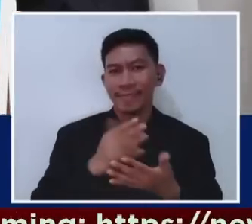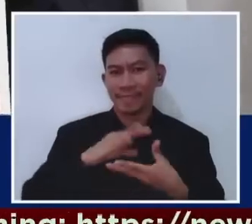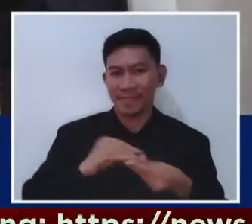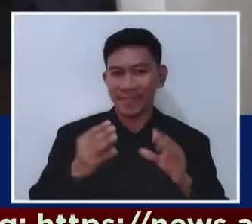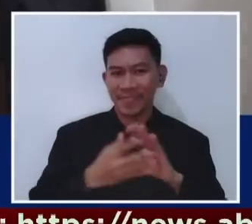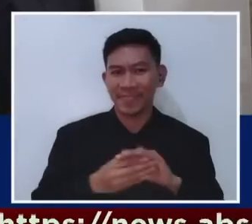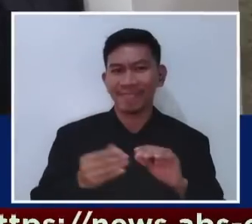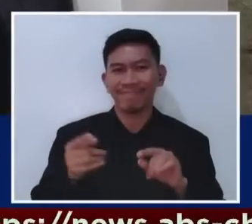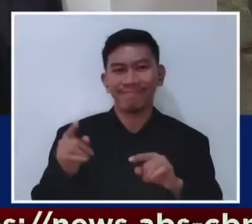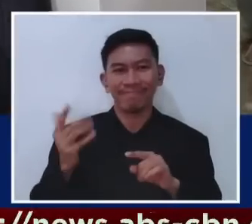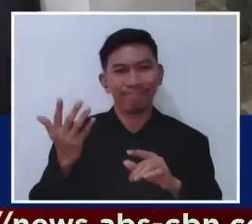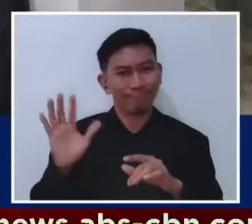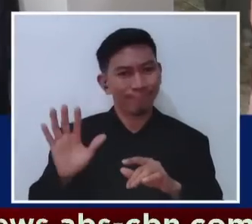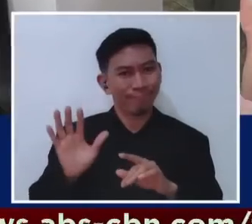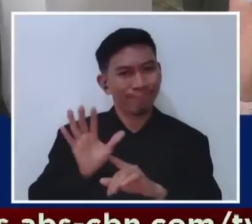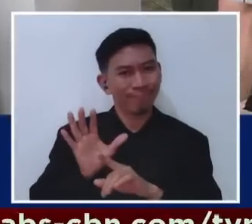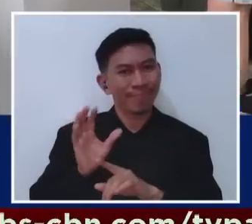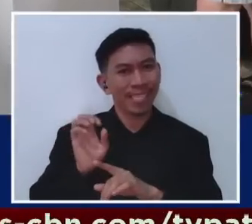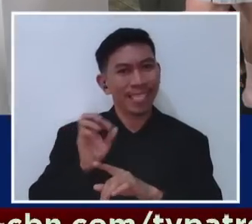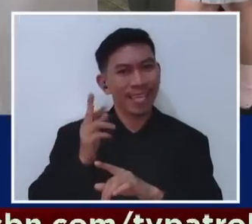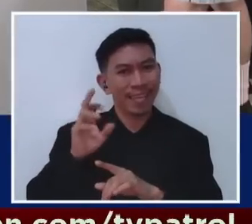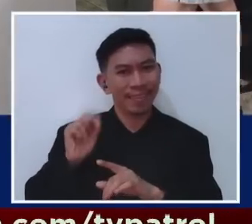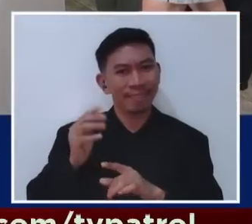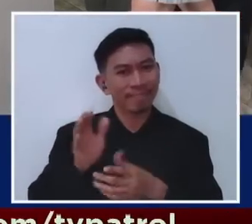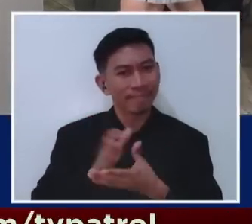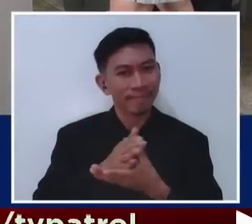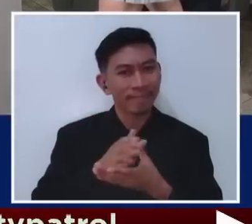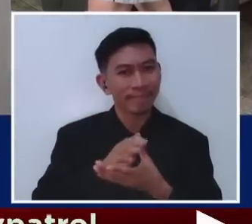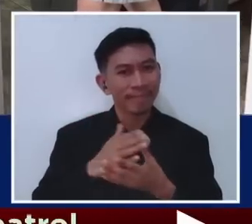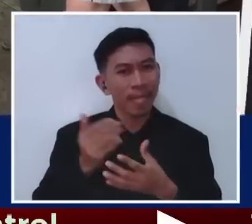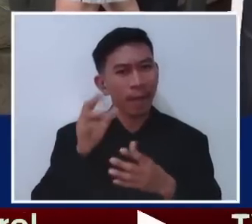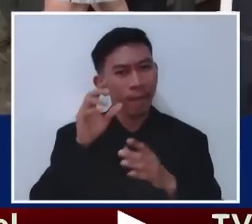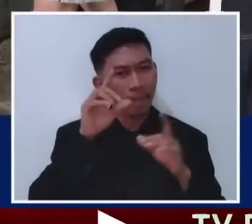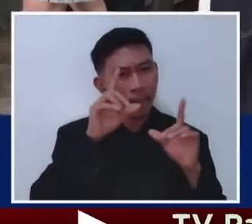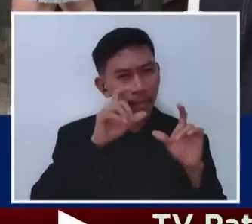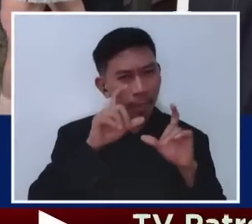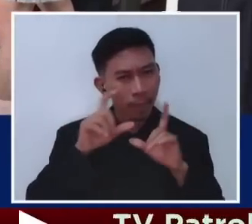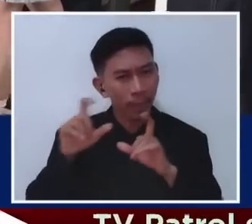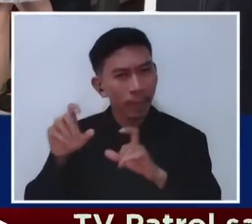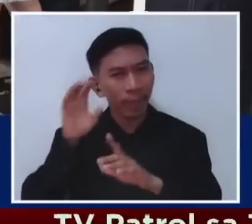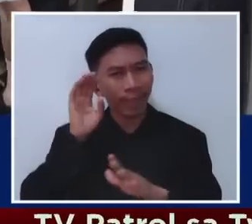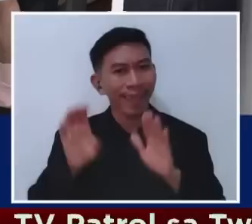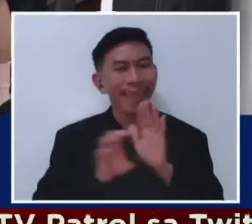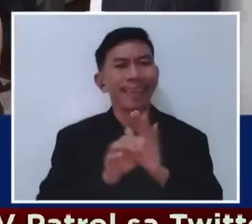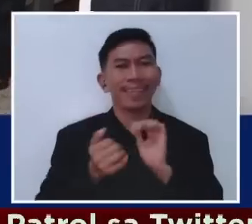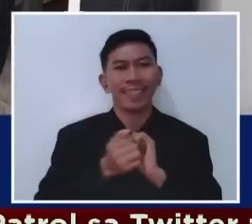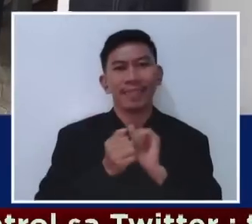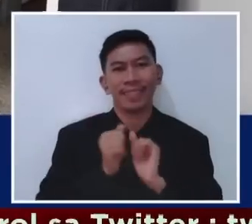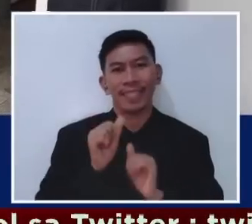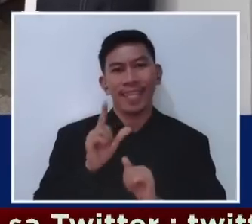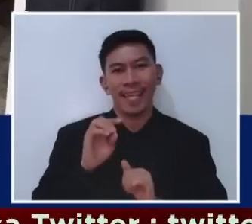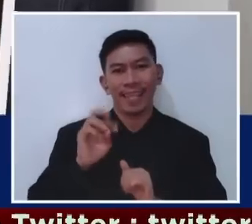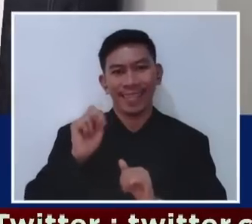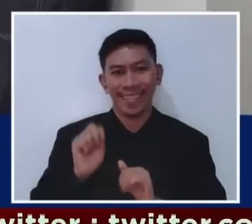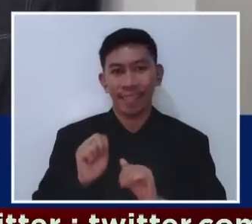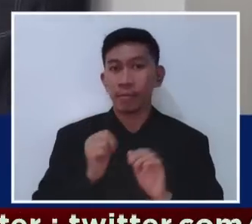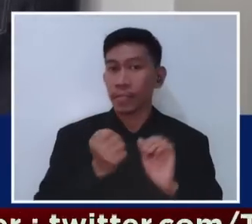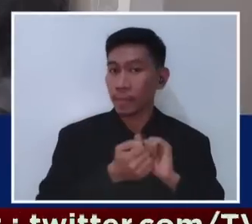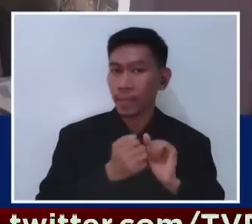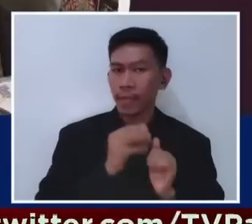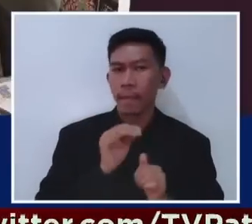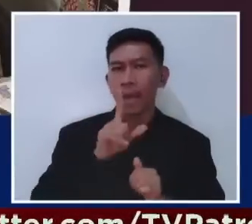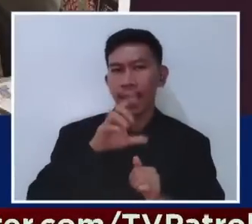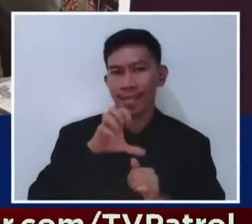ni Mega ang ilang behind-the-scene photos nila sa set ni Alden, kasama rin sa abangang pelikula si Maso Campo. Gino